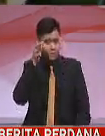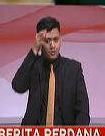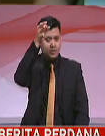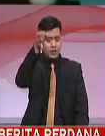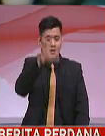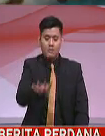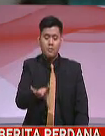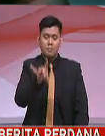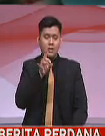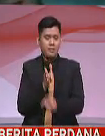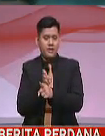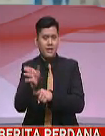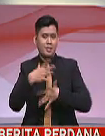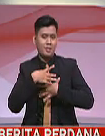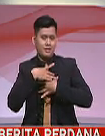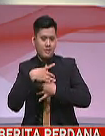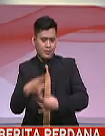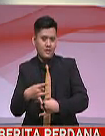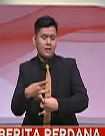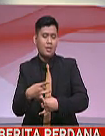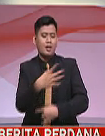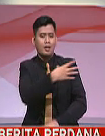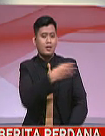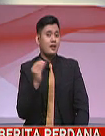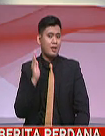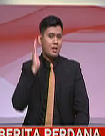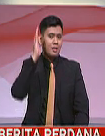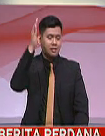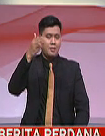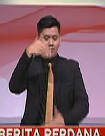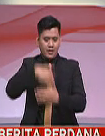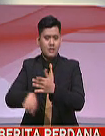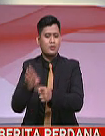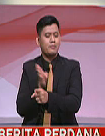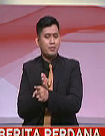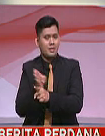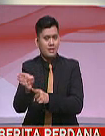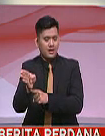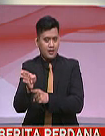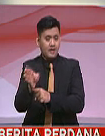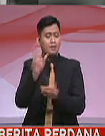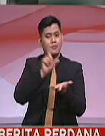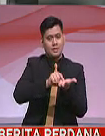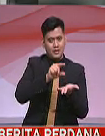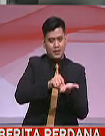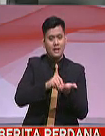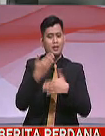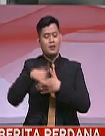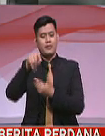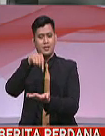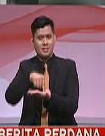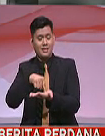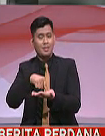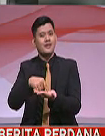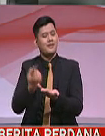dengan memilih Karyo yang diminati dan memberi bayangan yang akan berkecimpung dalam bidang penyiaran selepas ini antara kenangan paling manis